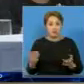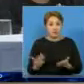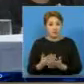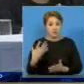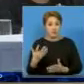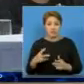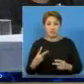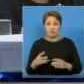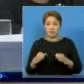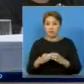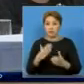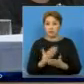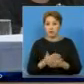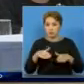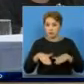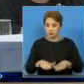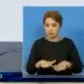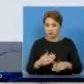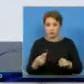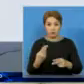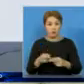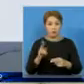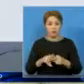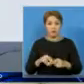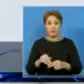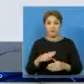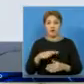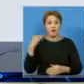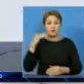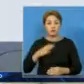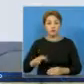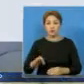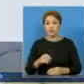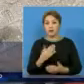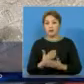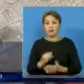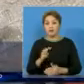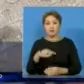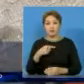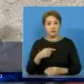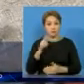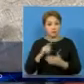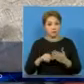тарап арасындағы даулы мәселелерді шешу. Осы сала жүгін арқалаған Ақтөбе облыстық кәсіподағы артылған